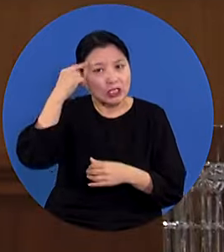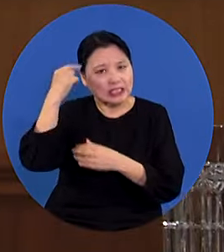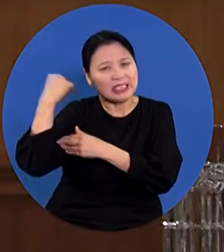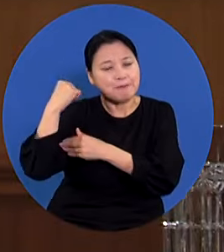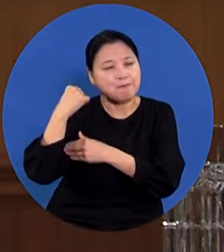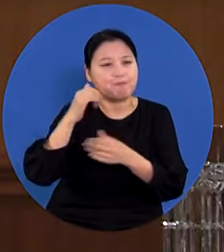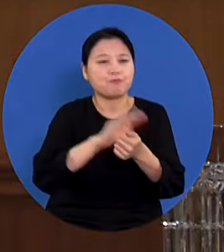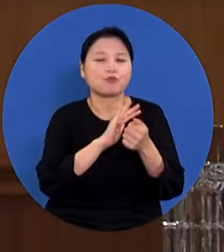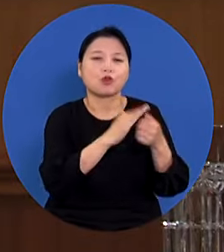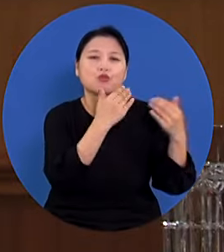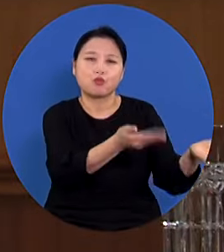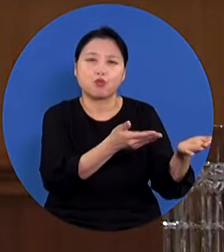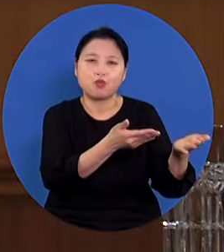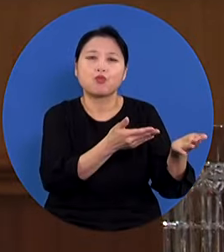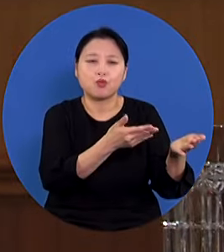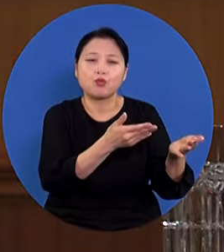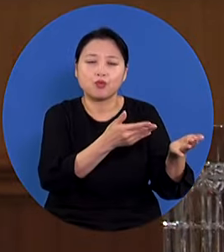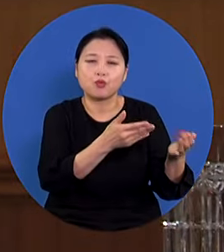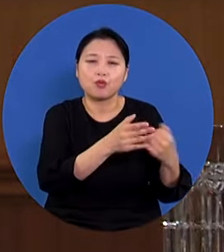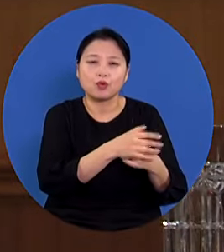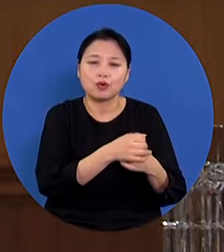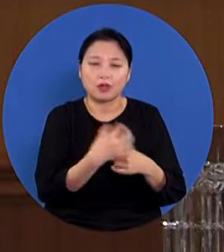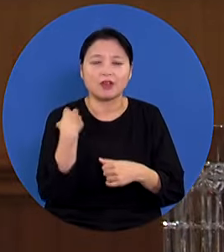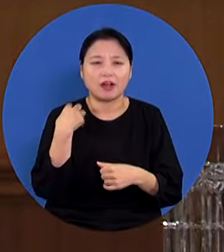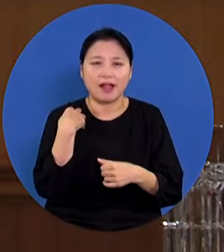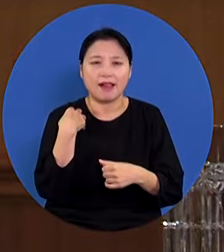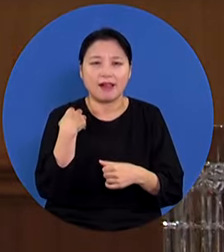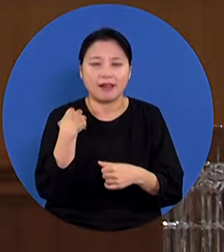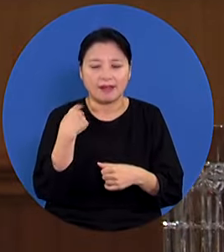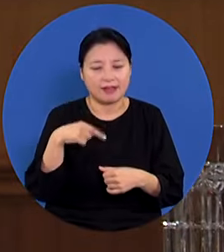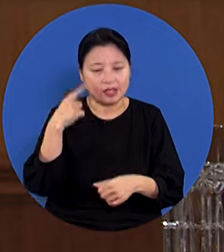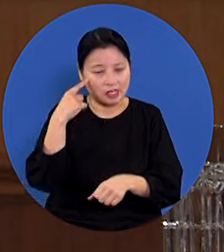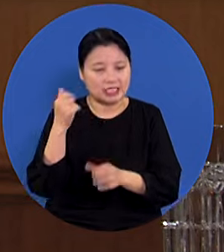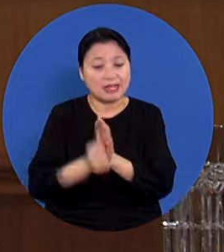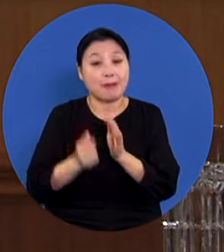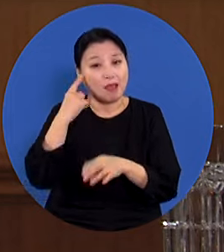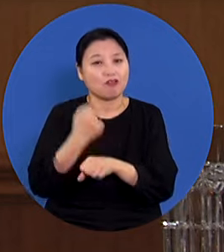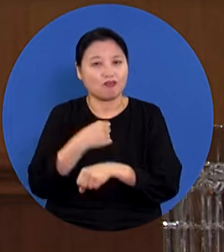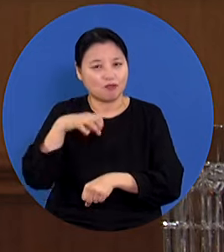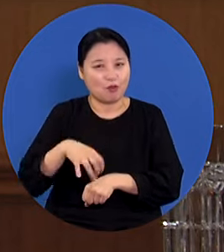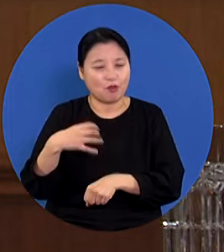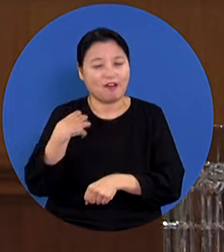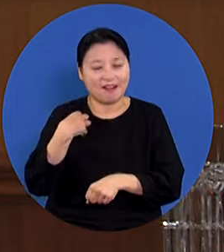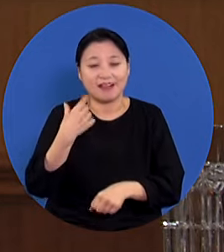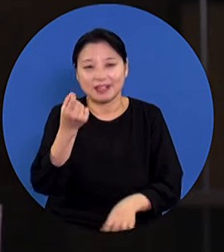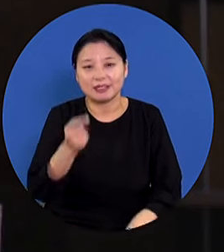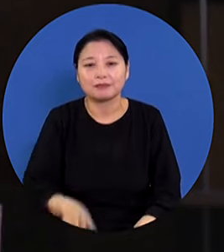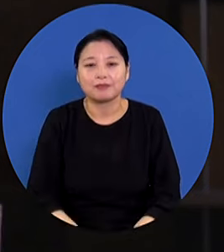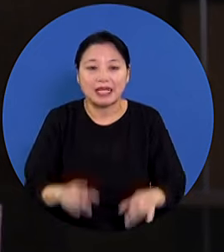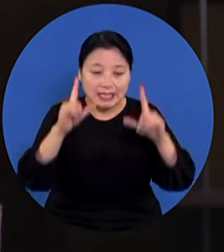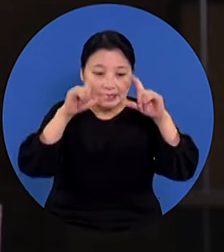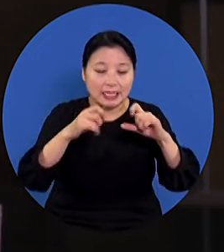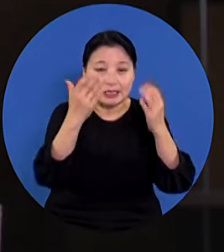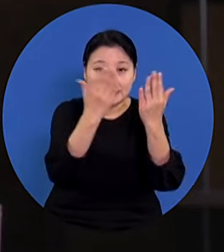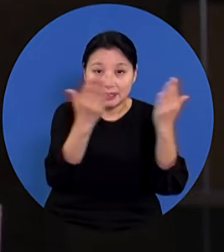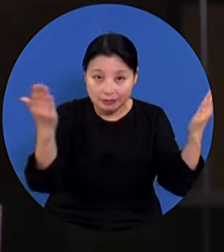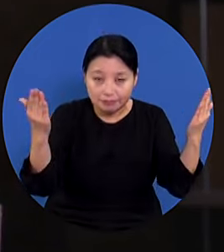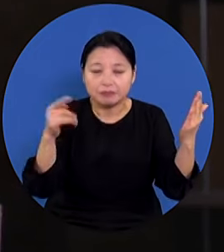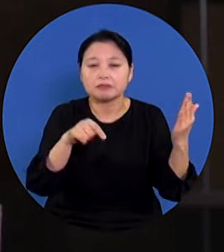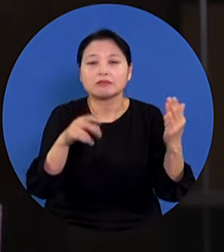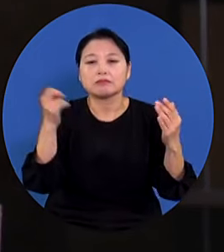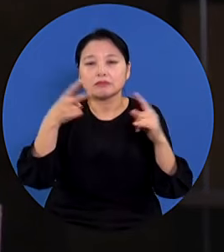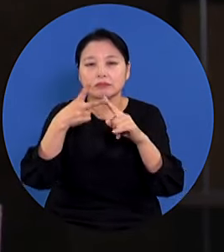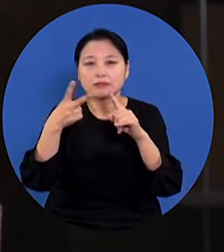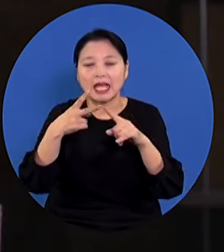교육 관점에서 카이스트 실패 네. 연구소가 또 역할을 할 수 있지 않을까 그런 생각을 합니다. 뭐 이 사진전이나 또 망한 과제